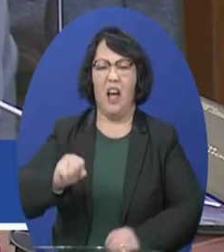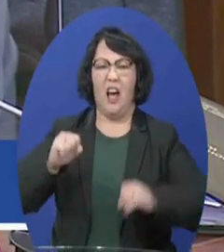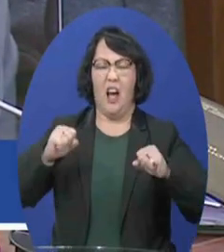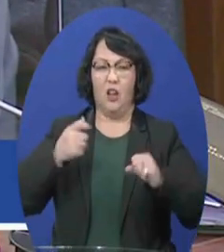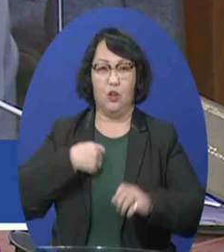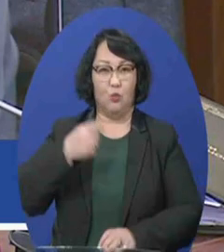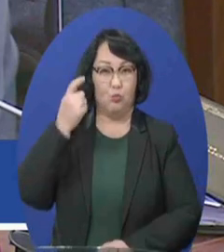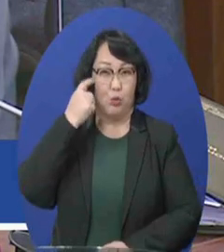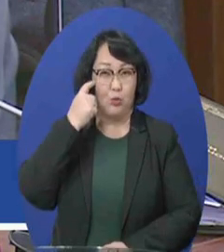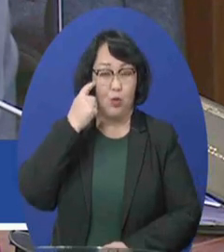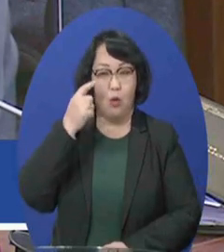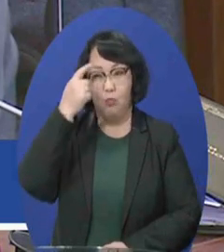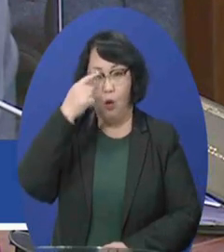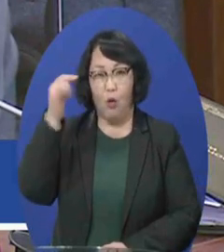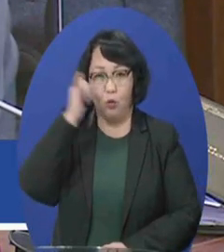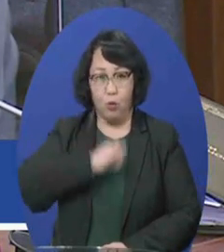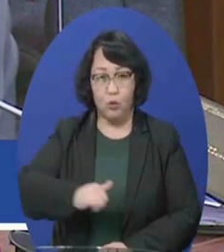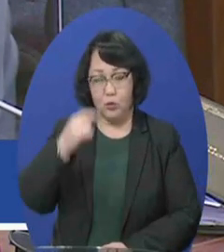байна гэж ойлгож байна.